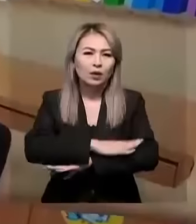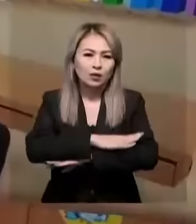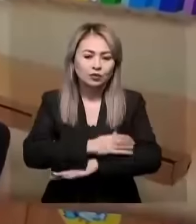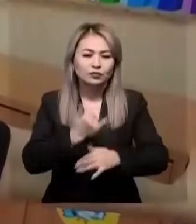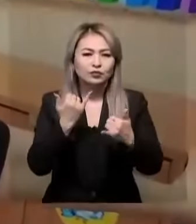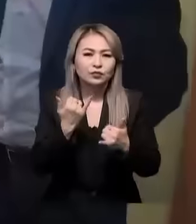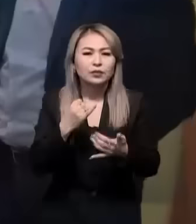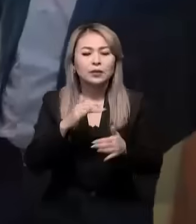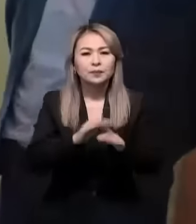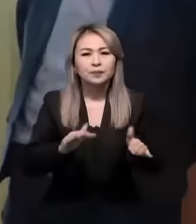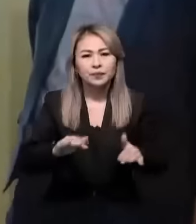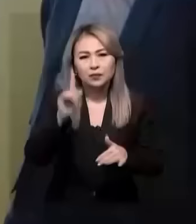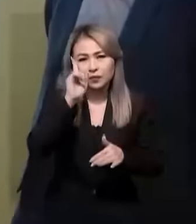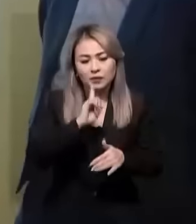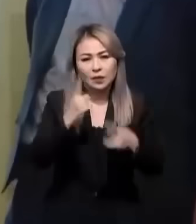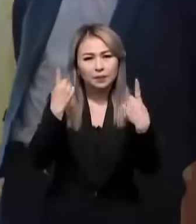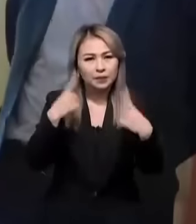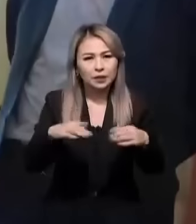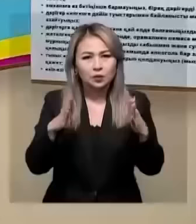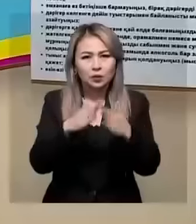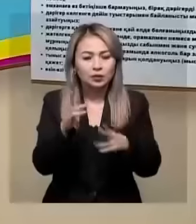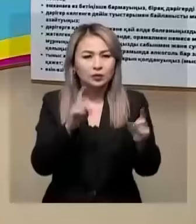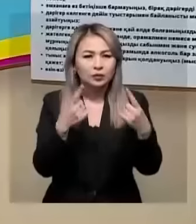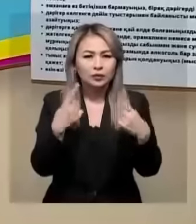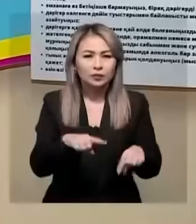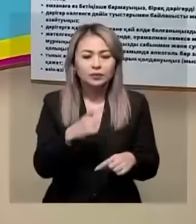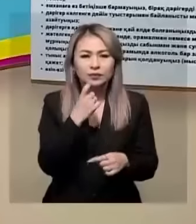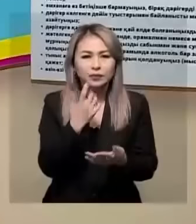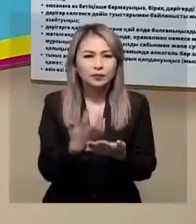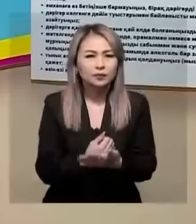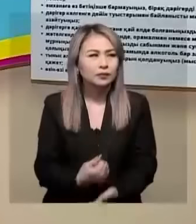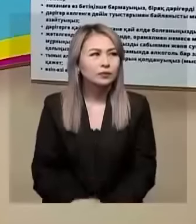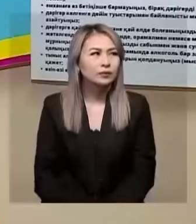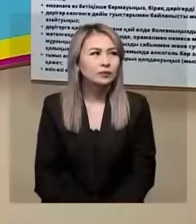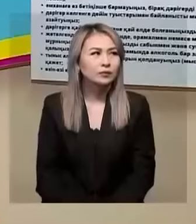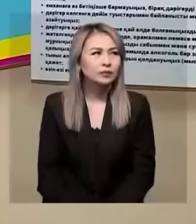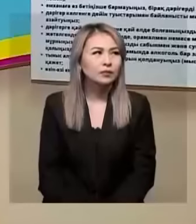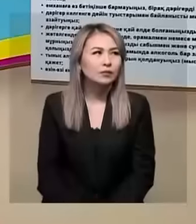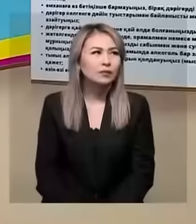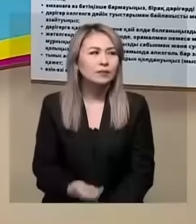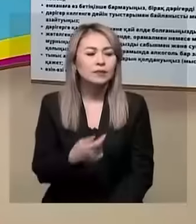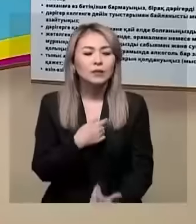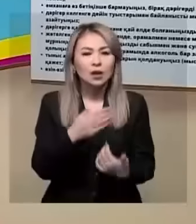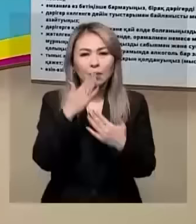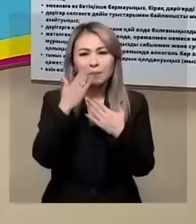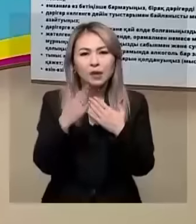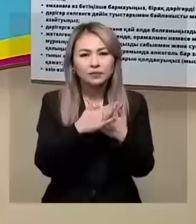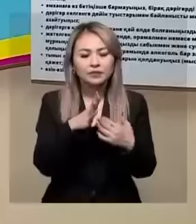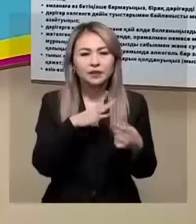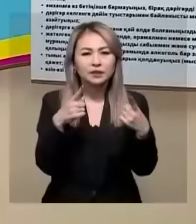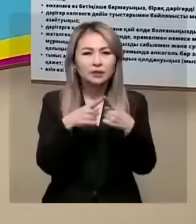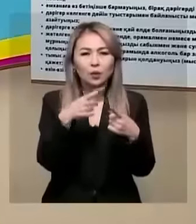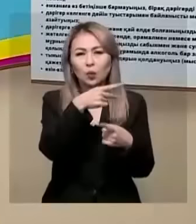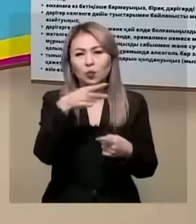ауданда балабақшаға ыңғайлы басқа ғимарат табу қиын. Я смотрела ближайшие коттеджи. Жақын маңдағы жалға беретін